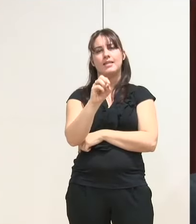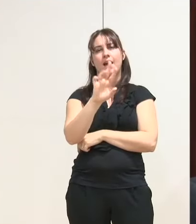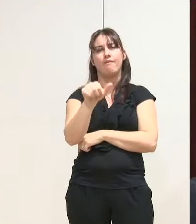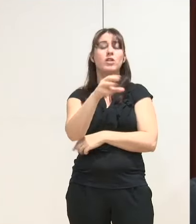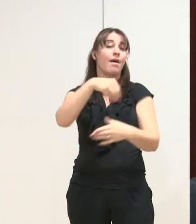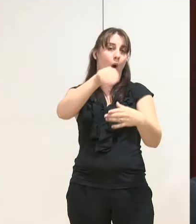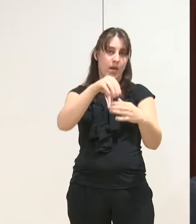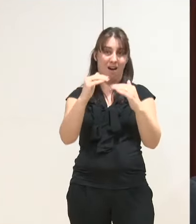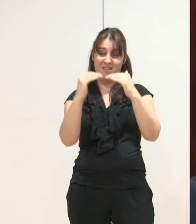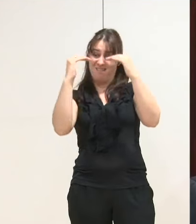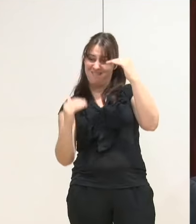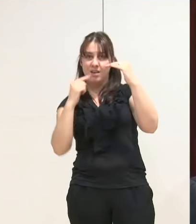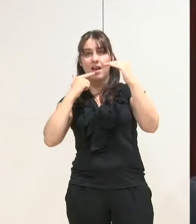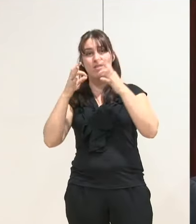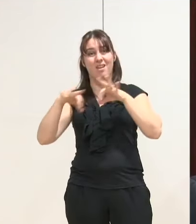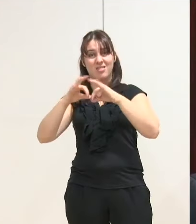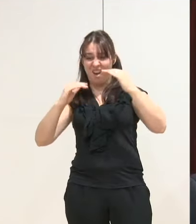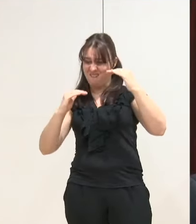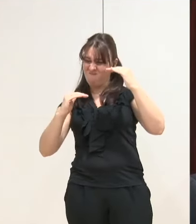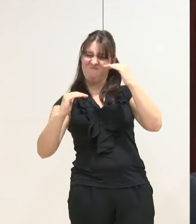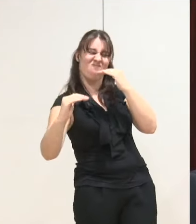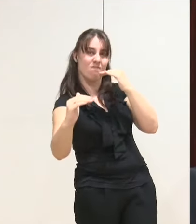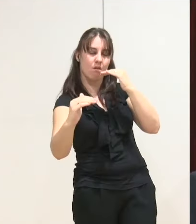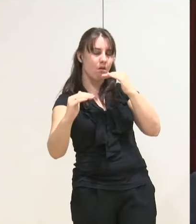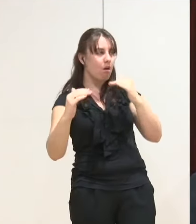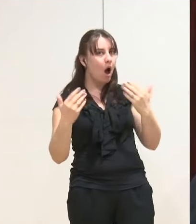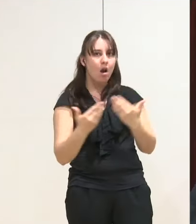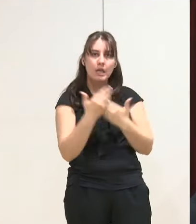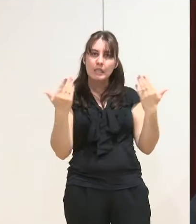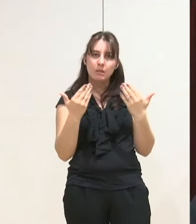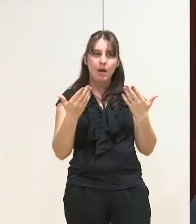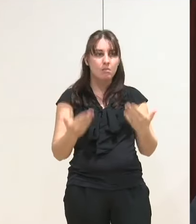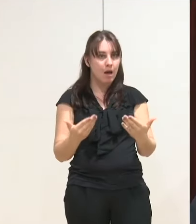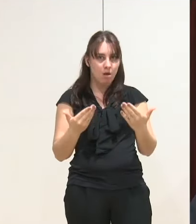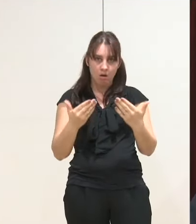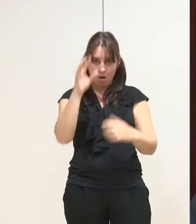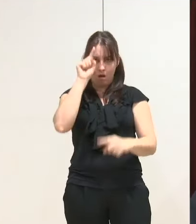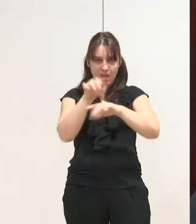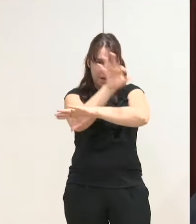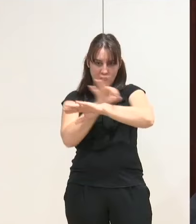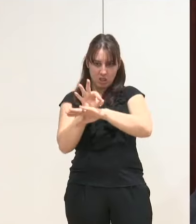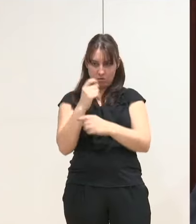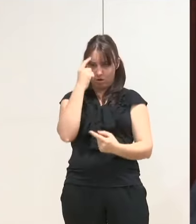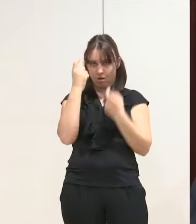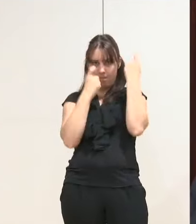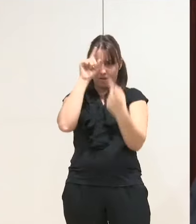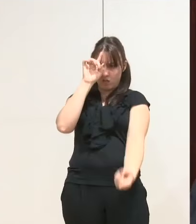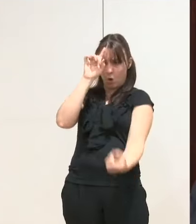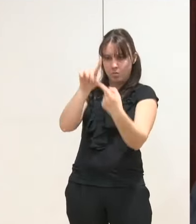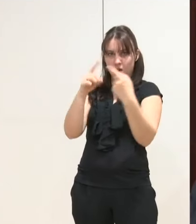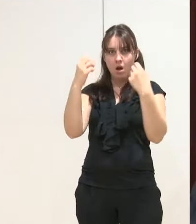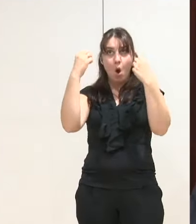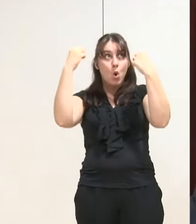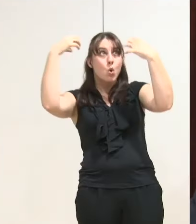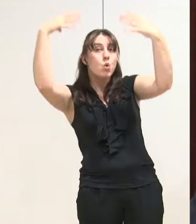enfoncée dans la terre par rapport à cette avenu là donc en fait qu'est-ce qui se pose le challenge architectural de cette école c'est quoi c'est qu' a de la lumière